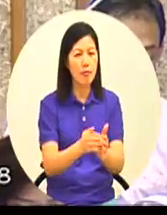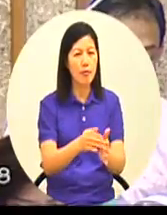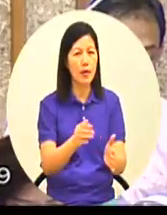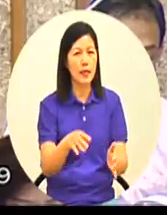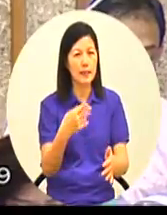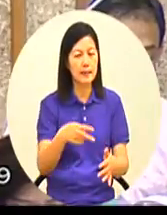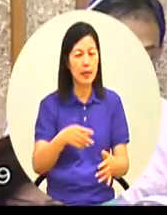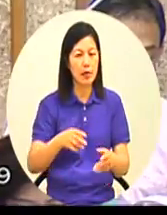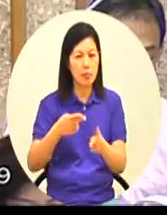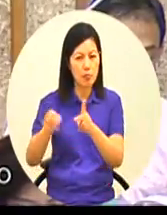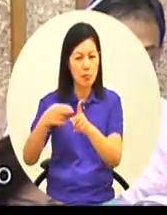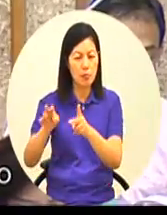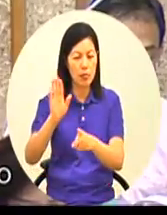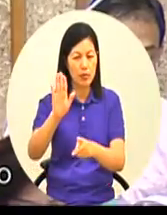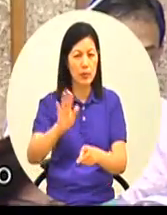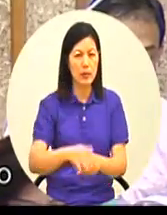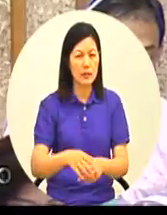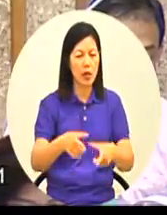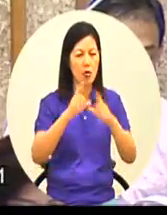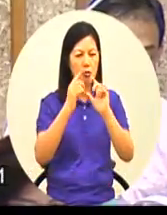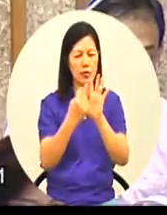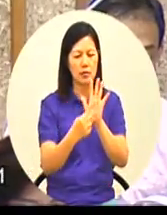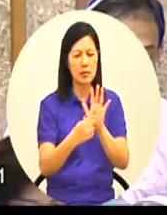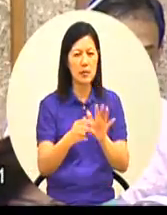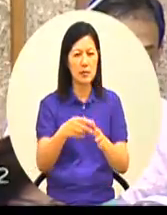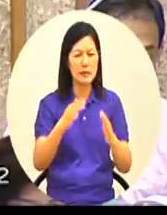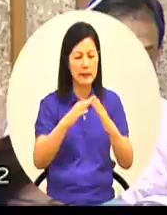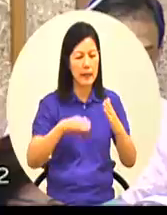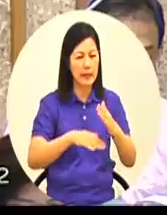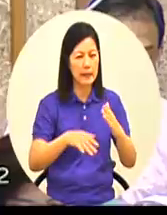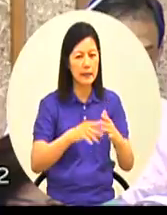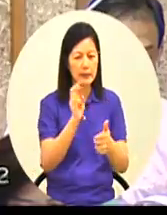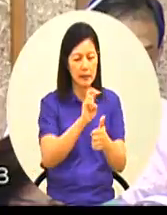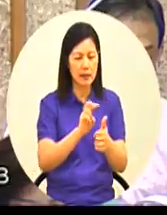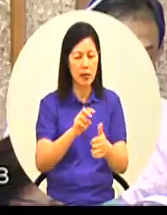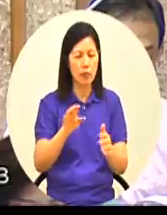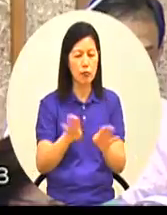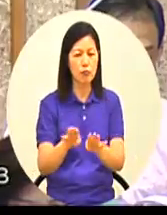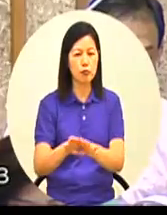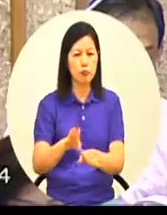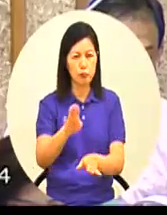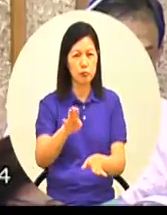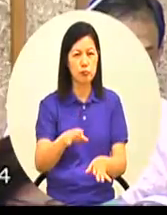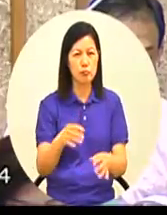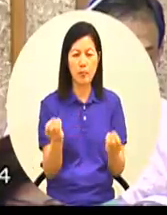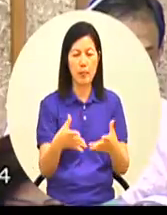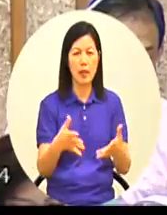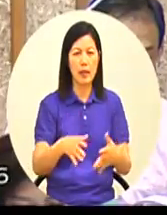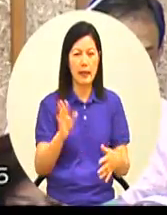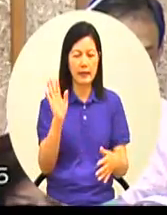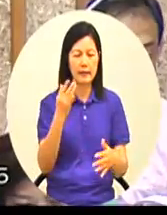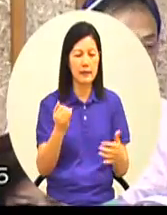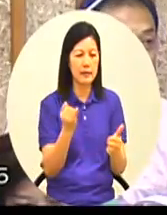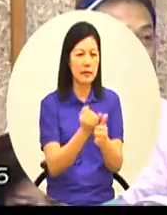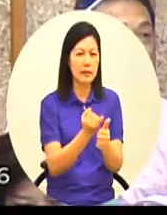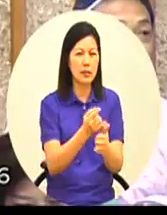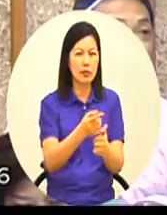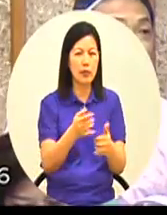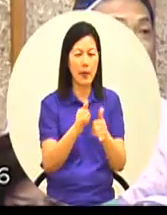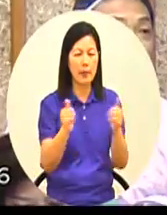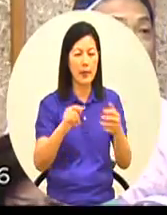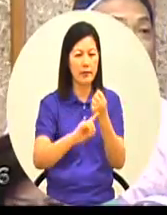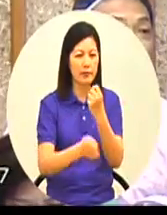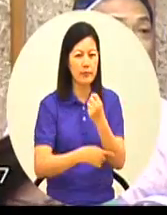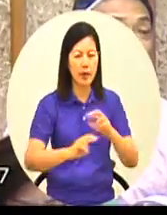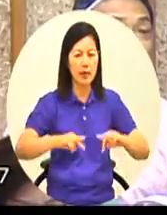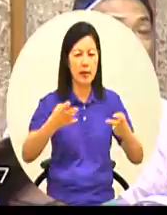询问出去，但是他答复是说家庭照顾假绝对没问题。好。但是因为结婚的话，因为民法没有修正的情